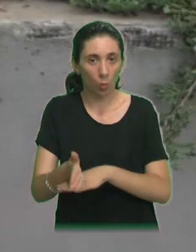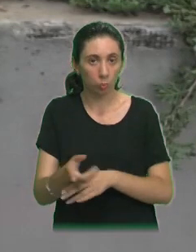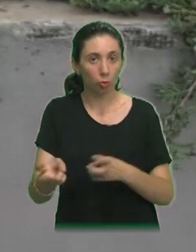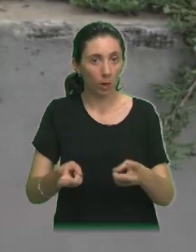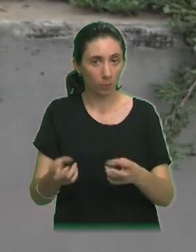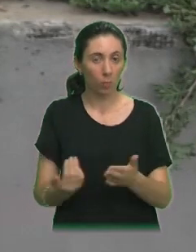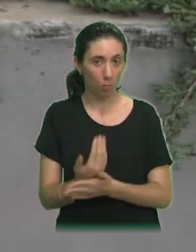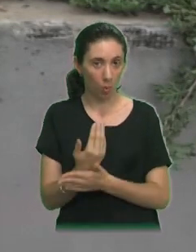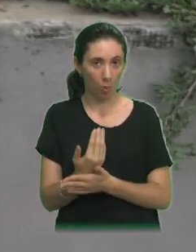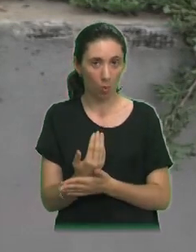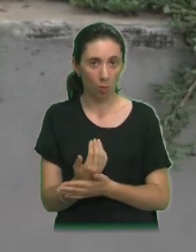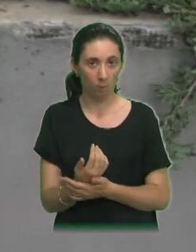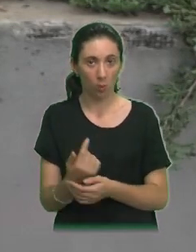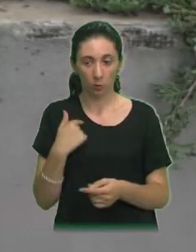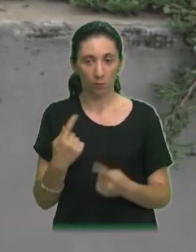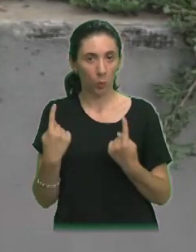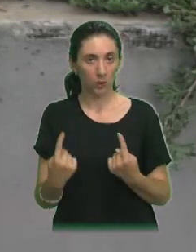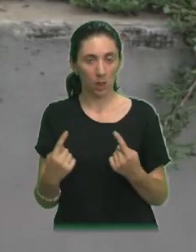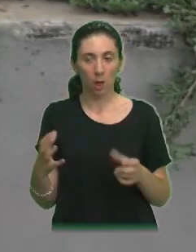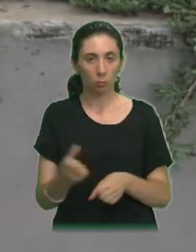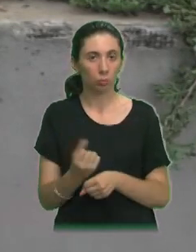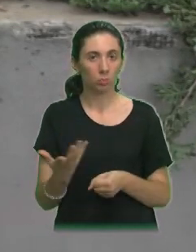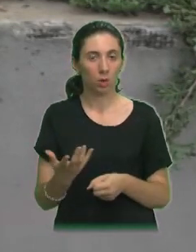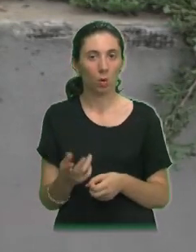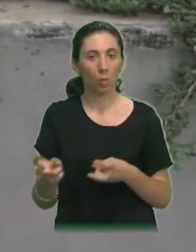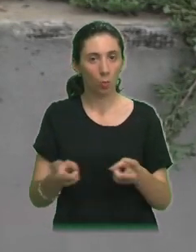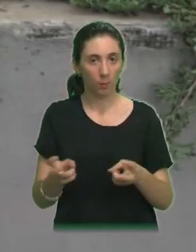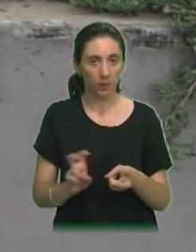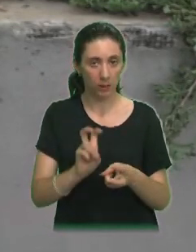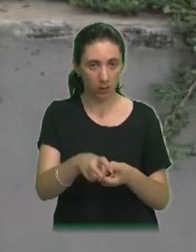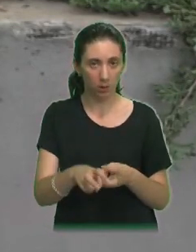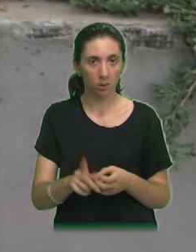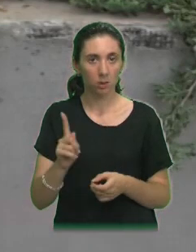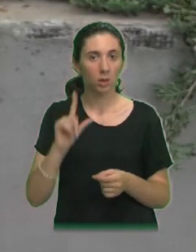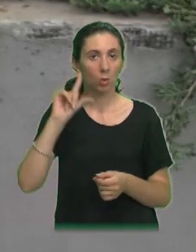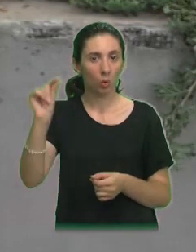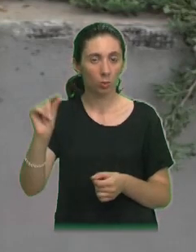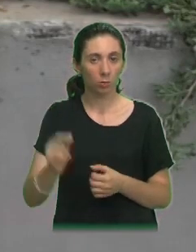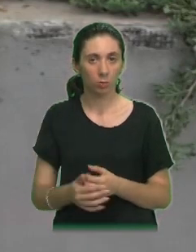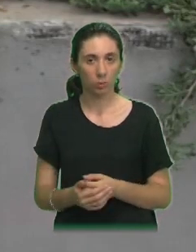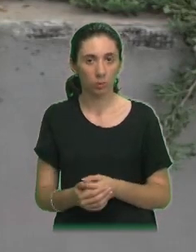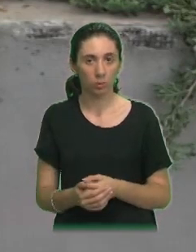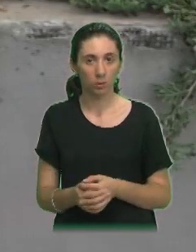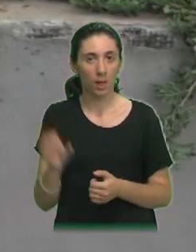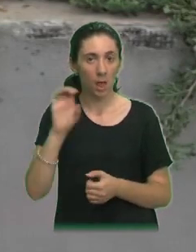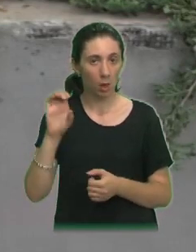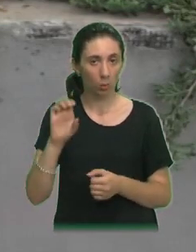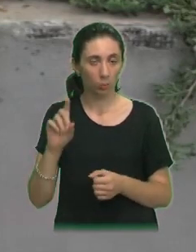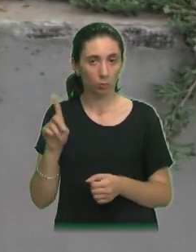i u reprezentaciji i otići na evropsko prvenstvo koje je za 4 godine